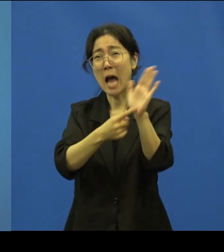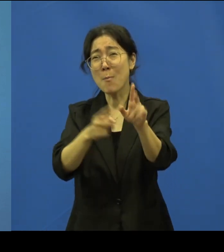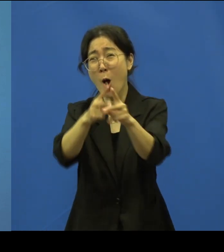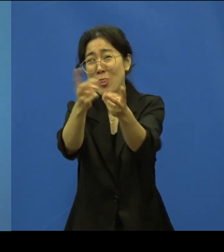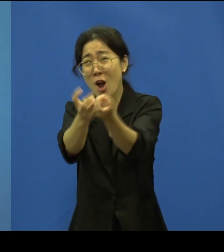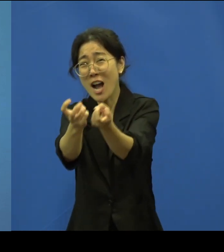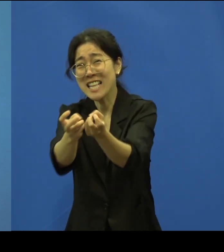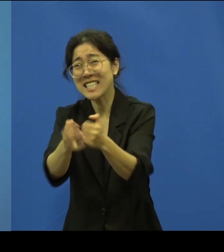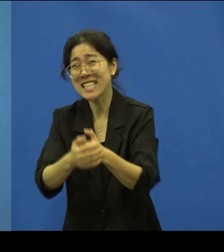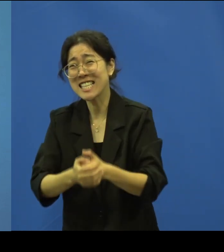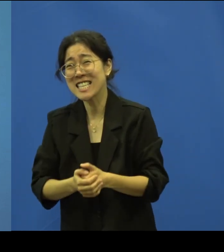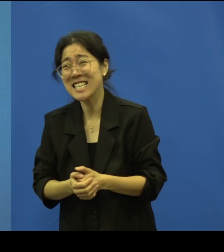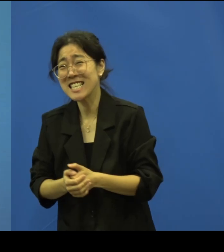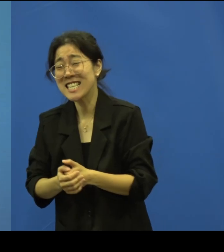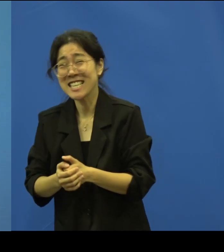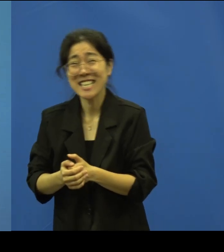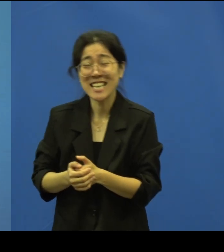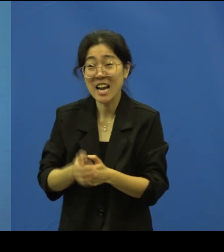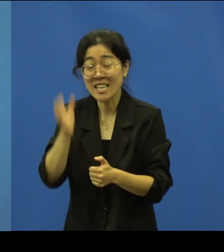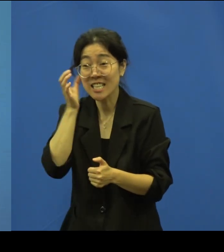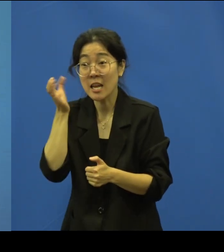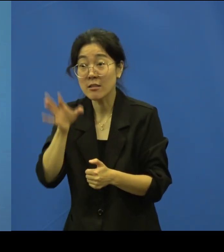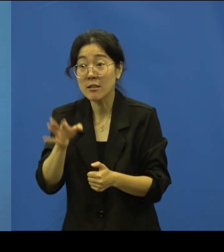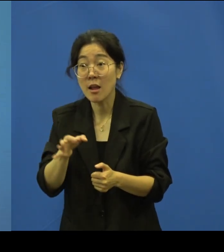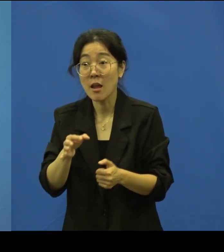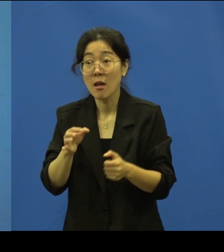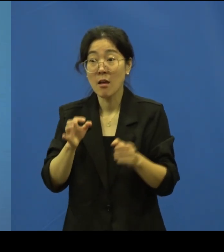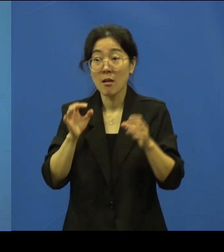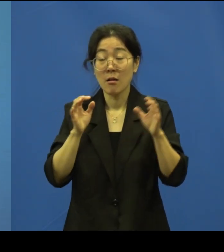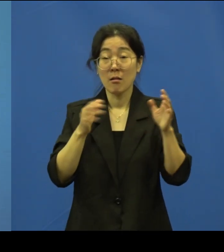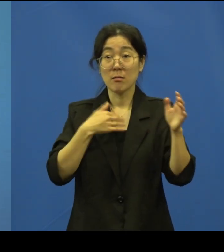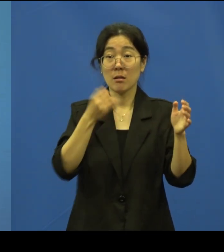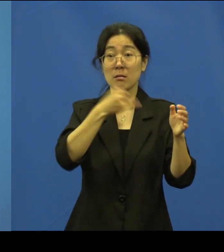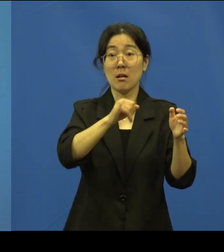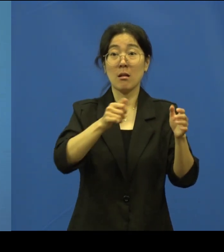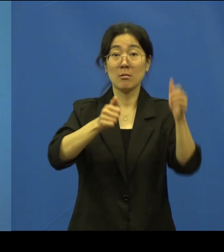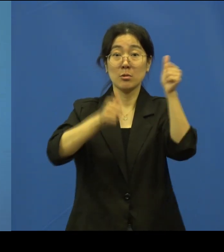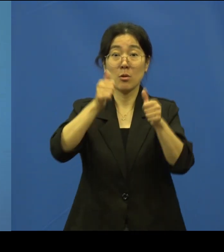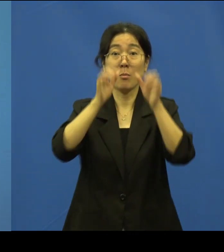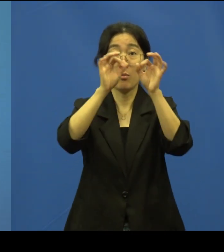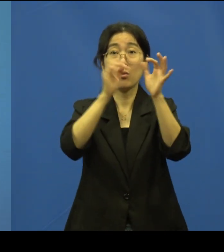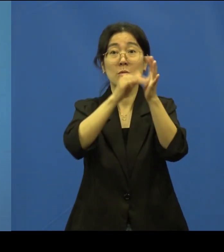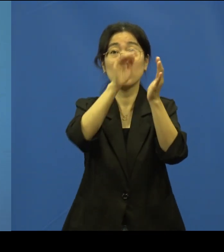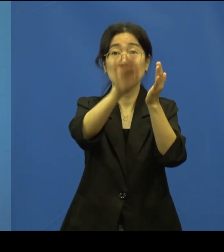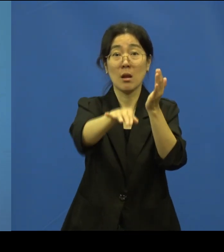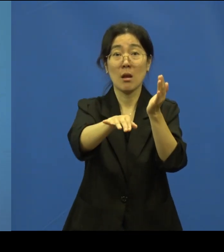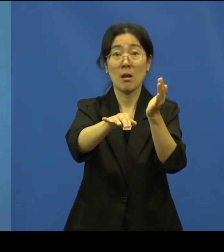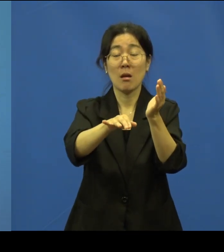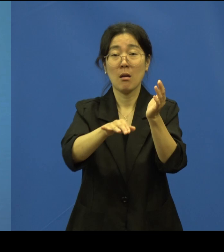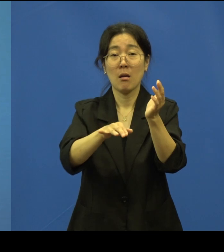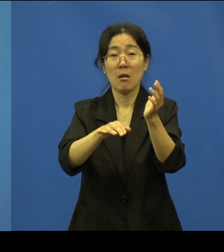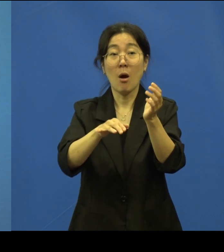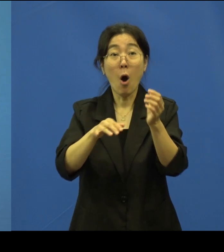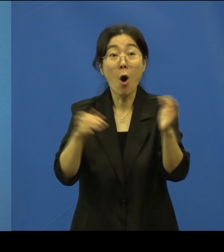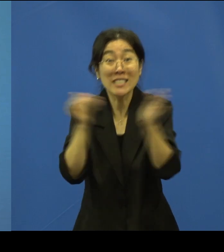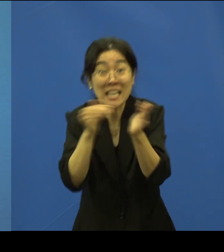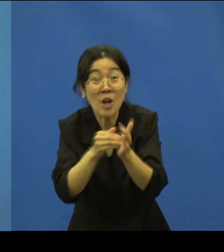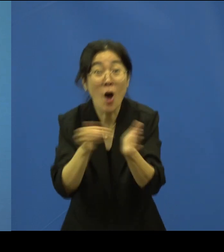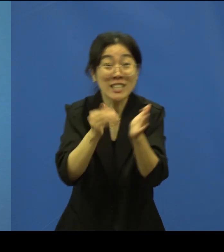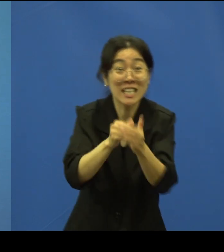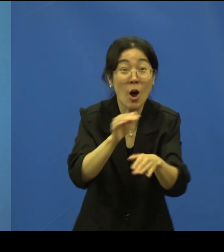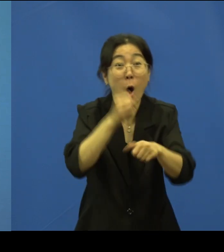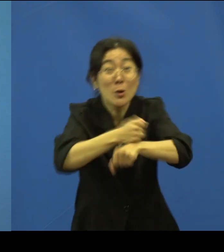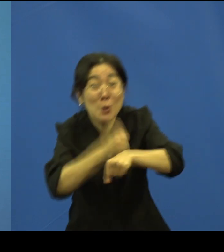딱 갔는데 얘가 눈이 퉁퉁퉁퉁 불어가지고 나왔는데 첫 마디가 뭐냐면, 아빠 삼수해야 될 것 같아요. 이